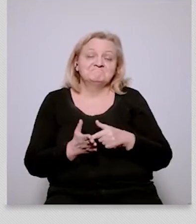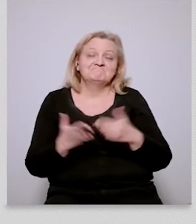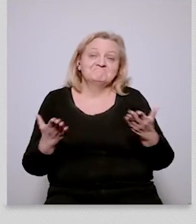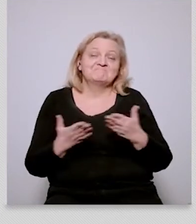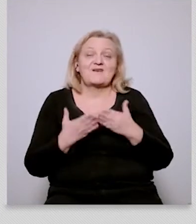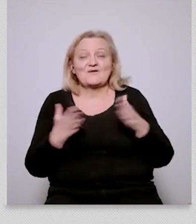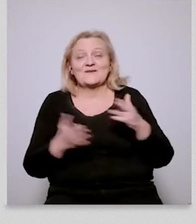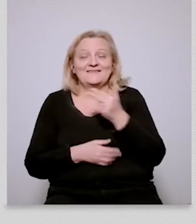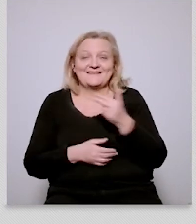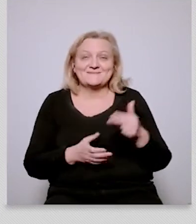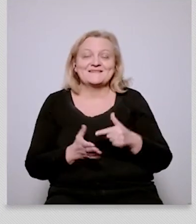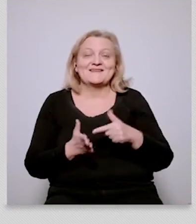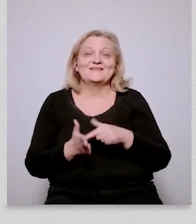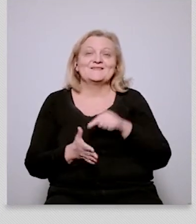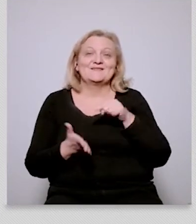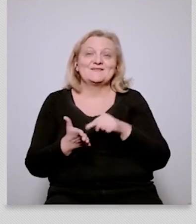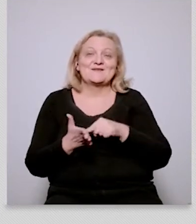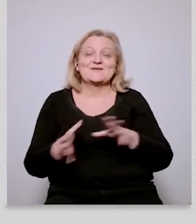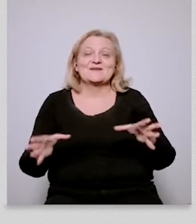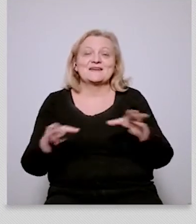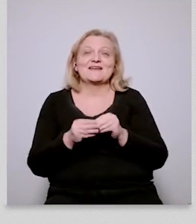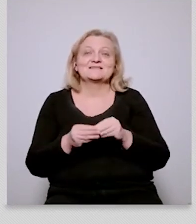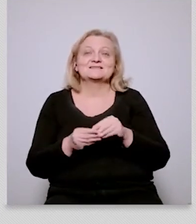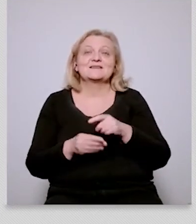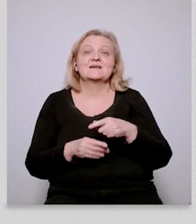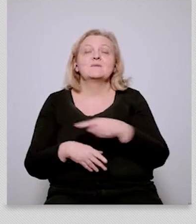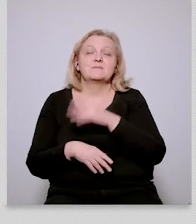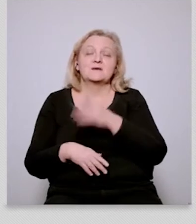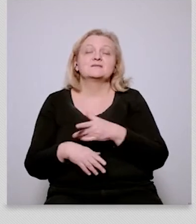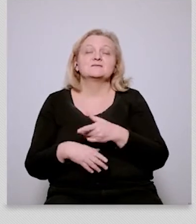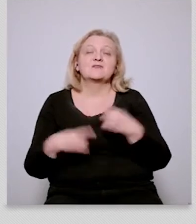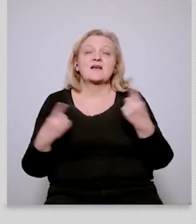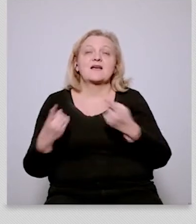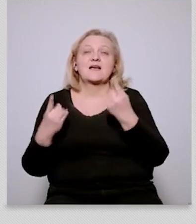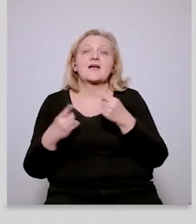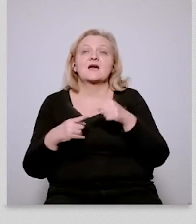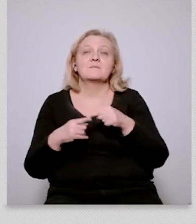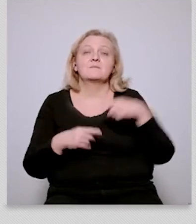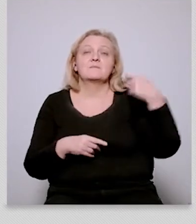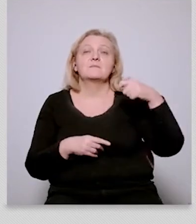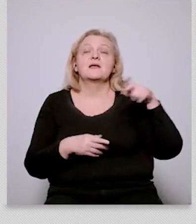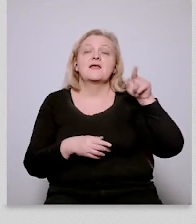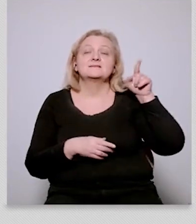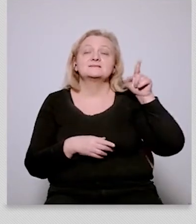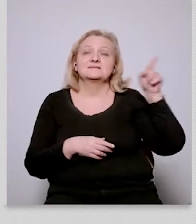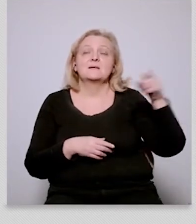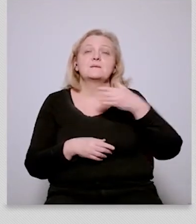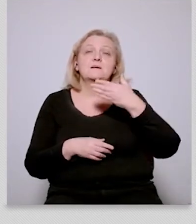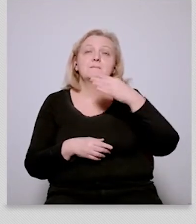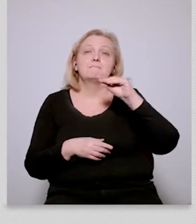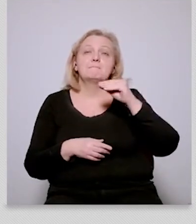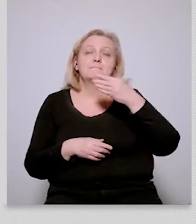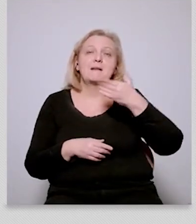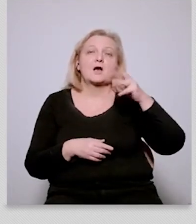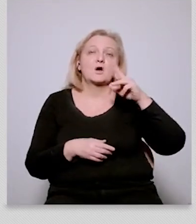kwestia zwłaszcza że to nałoży się na kampanię prezydencką Emanuela Macrona we Francji i